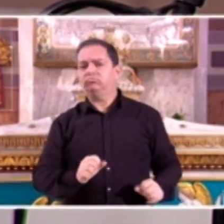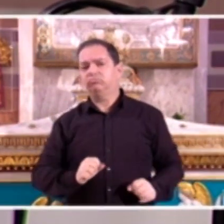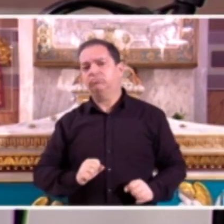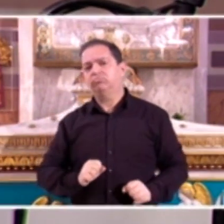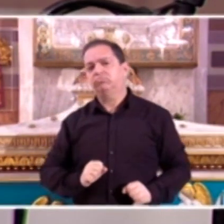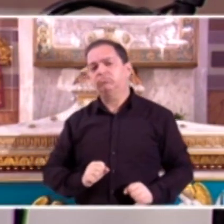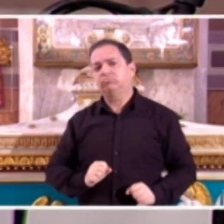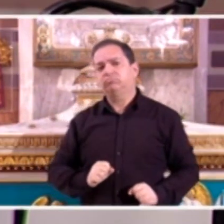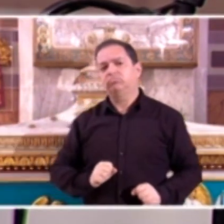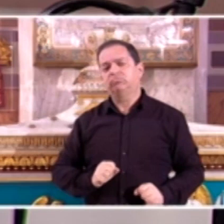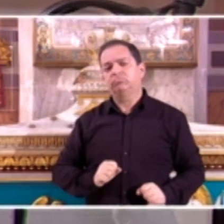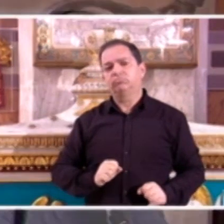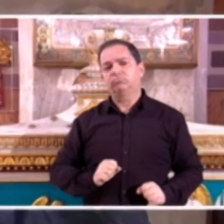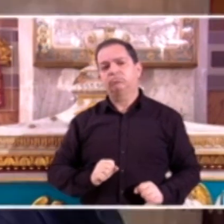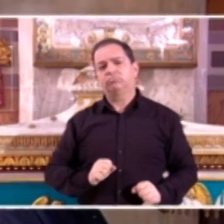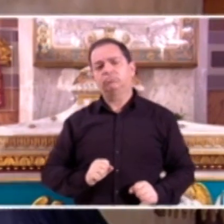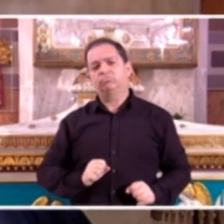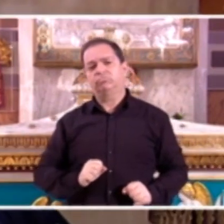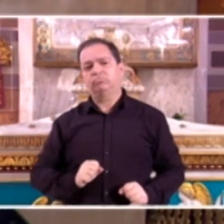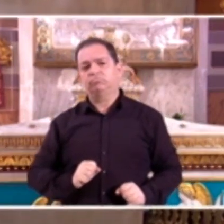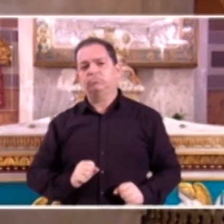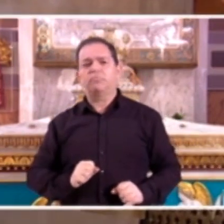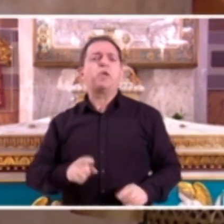την ως